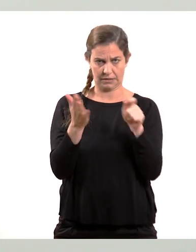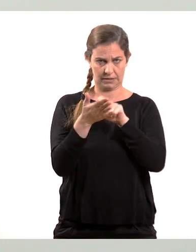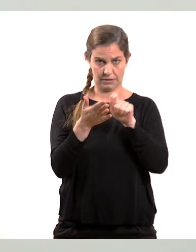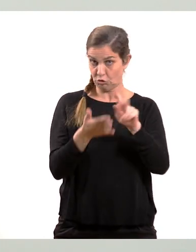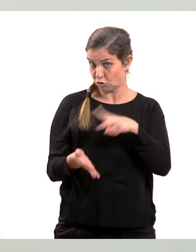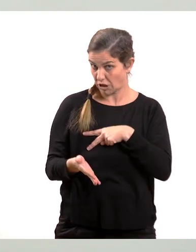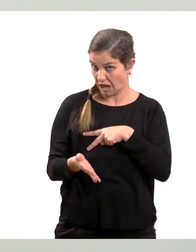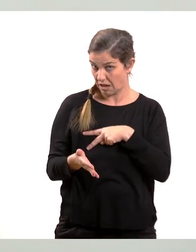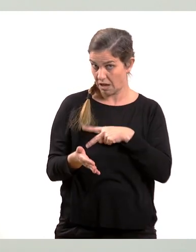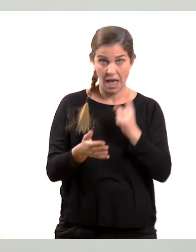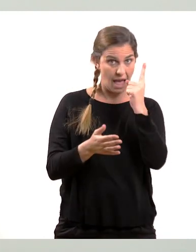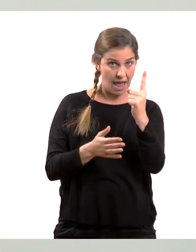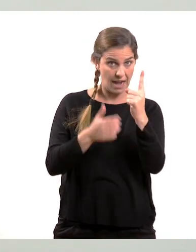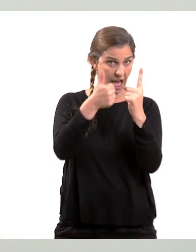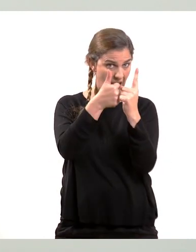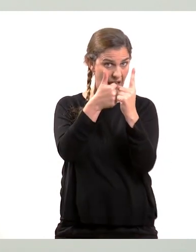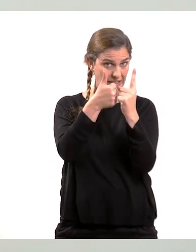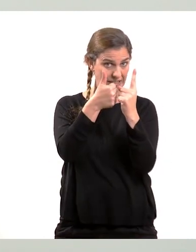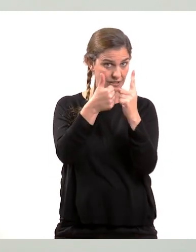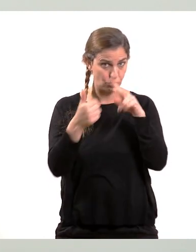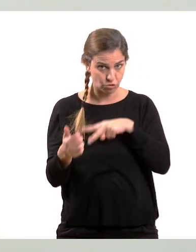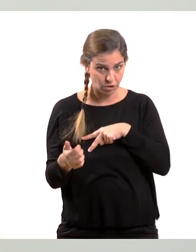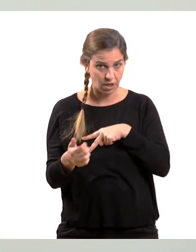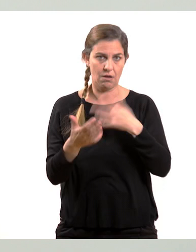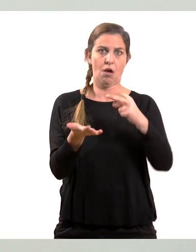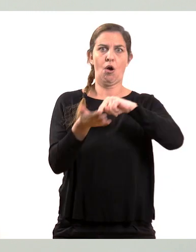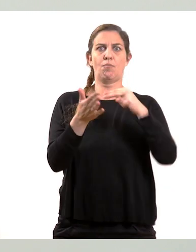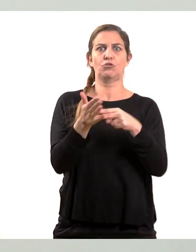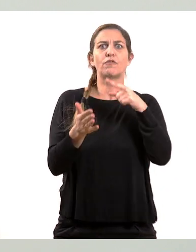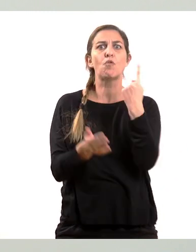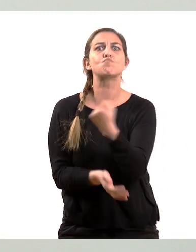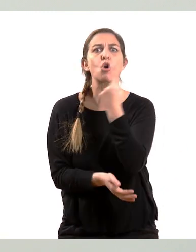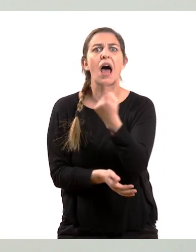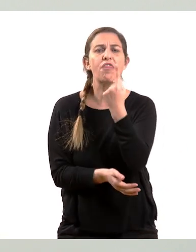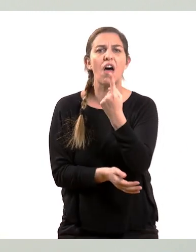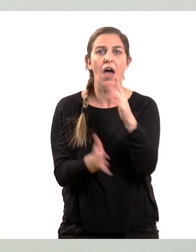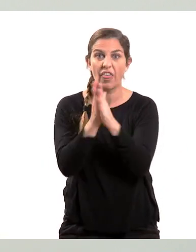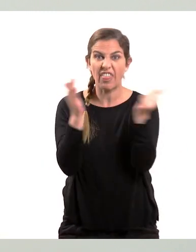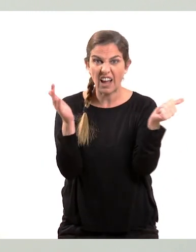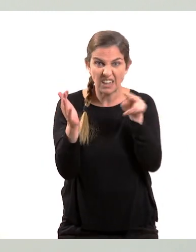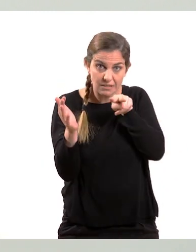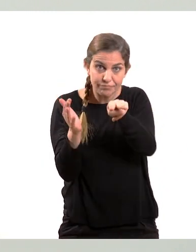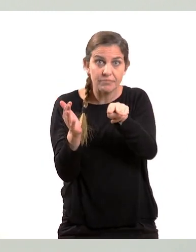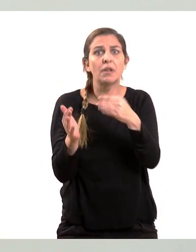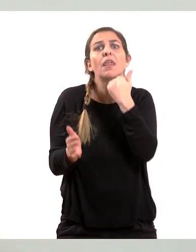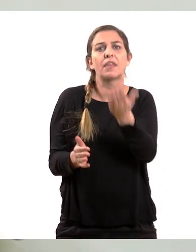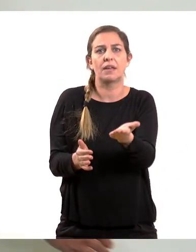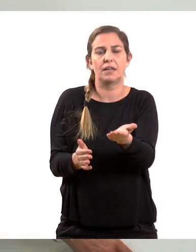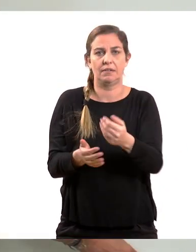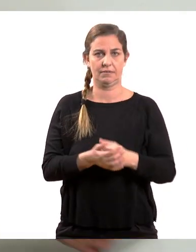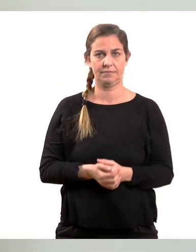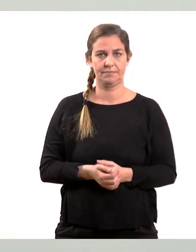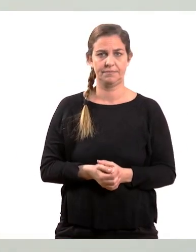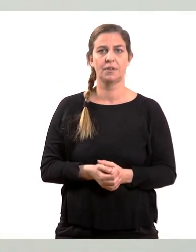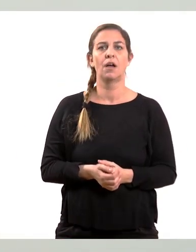Το έγραψα σωστά? Τι λέτε? Είναι μονάδες. Δεν μπορούμε να βάλουμε το 16 ολόκληρο στη θέση των μονάδων.